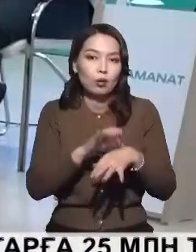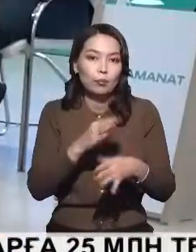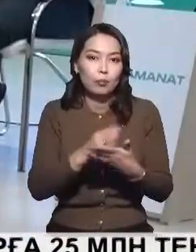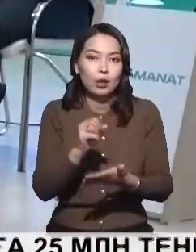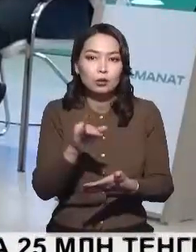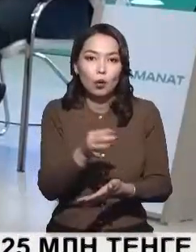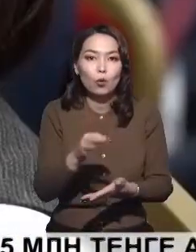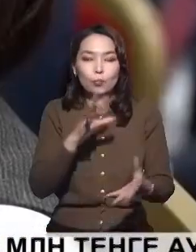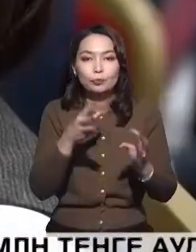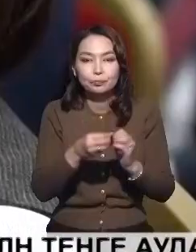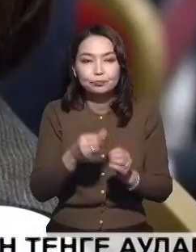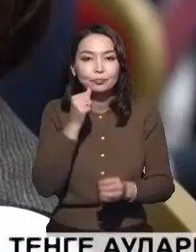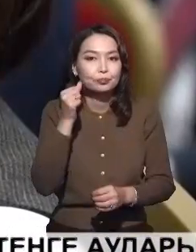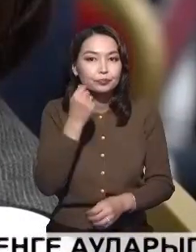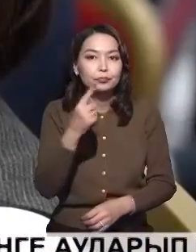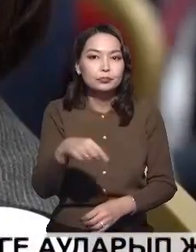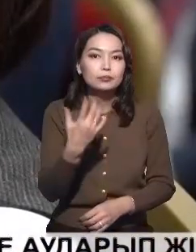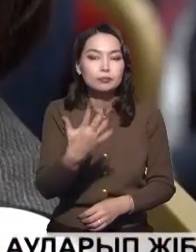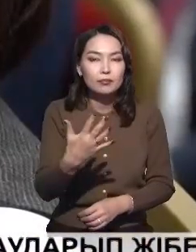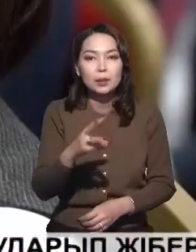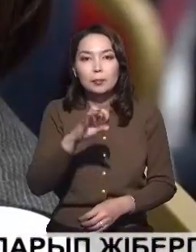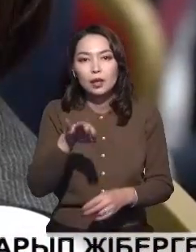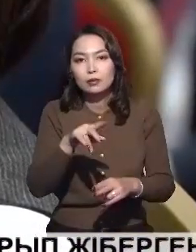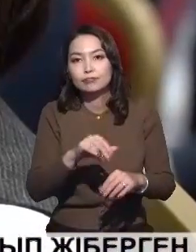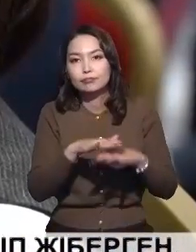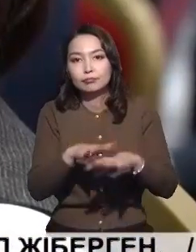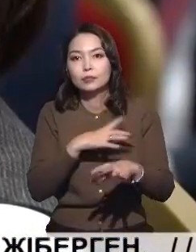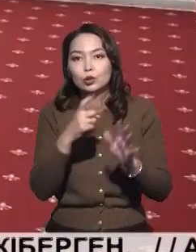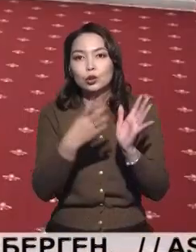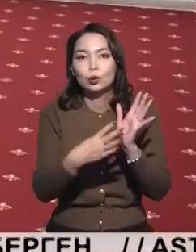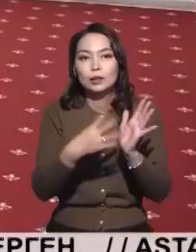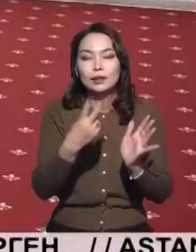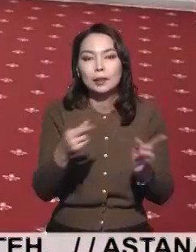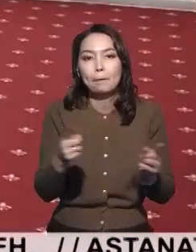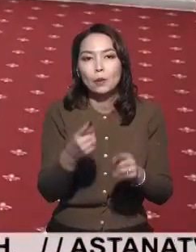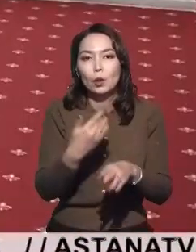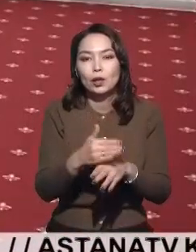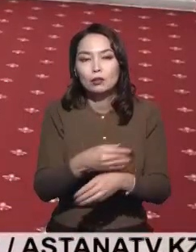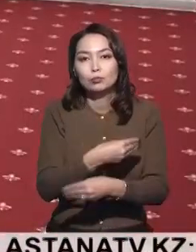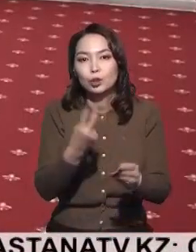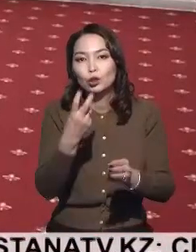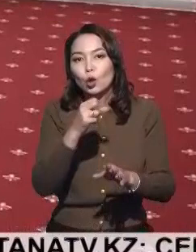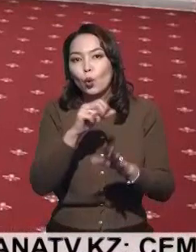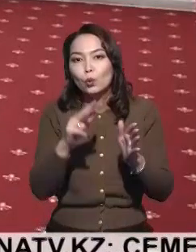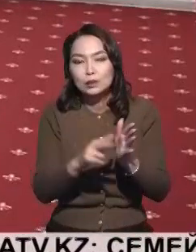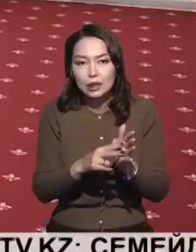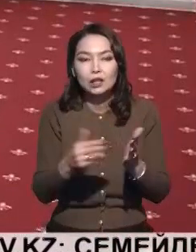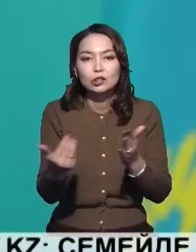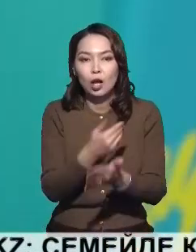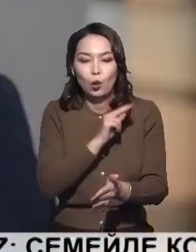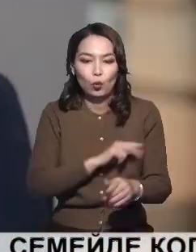облысы бойынша былтыр 1,5 миллиард теңге бөлінді. 192 микрокредит беріліп, 218 жаңа жұмыс орны